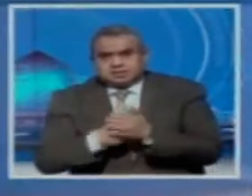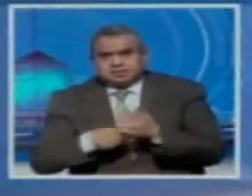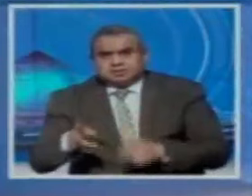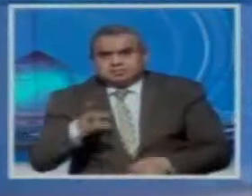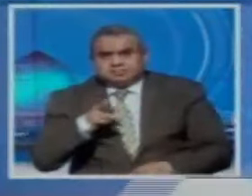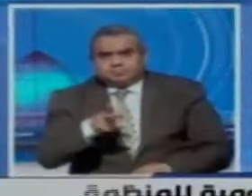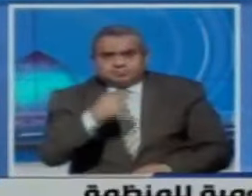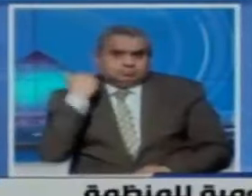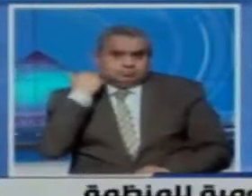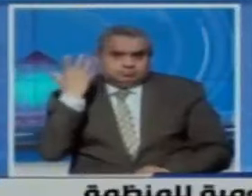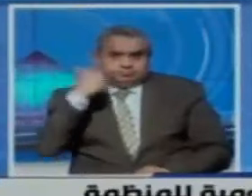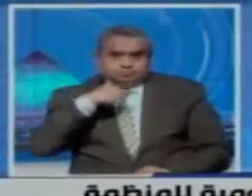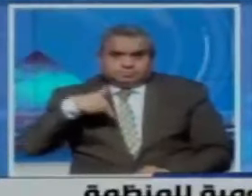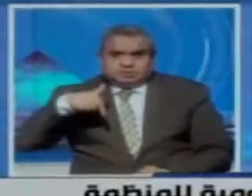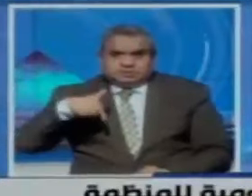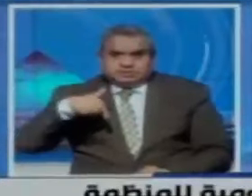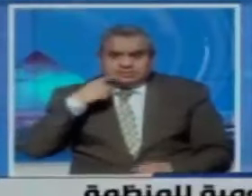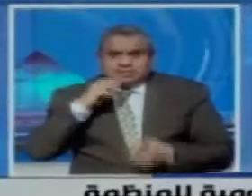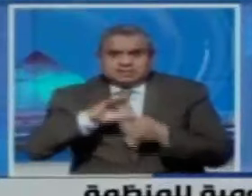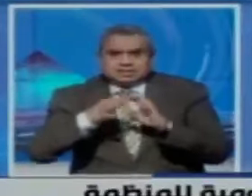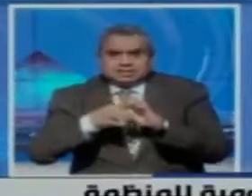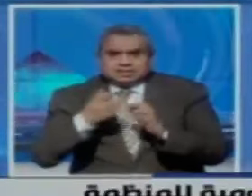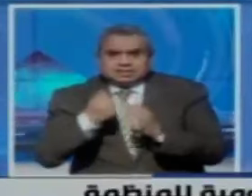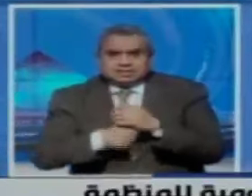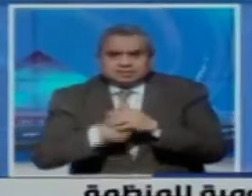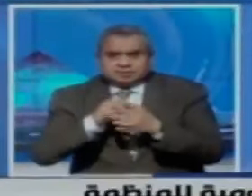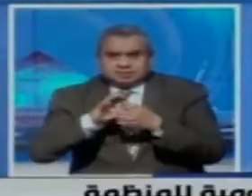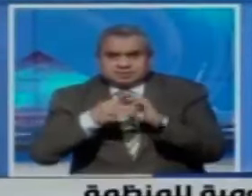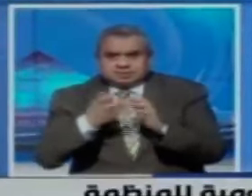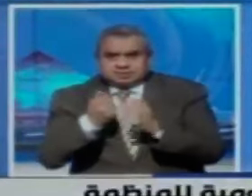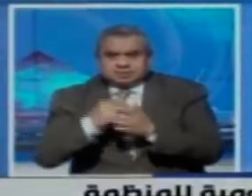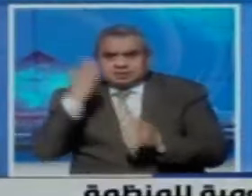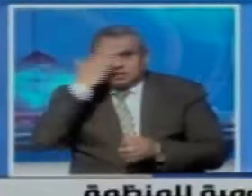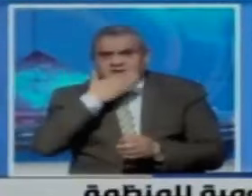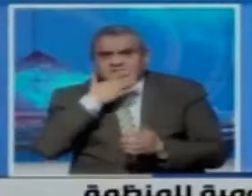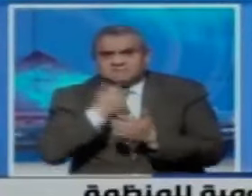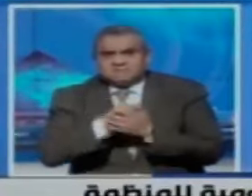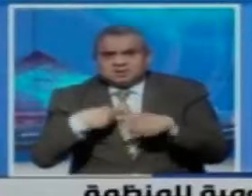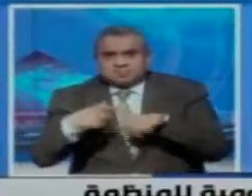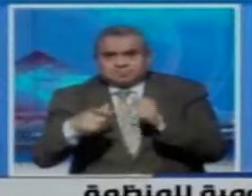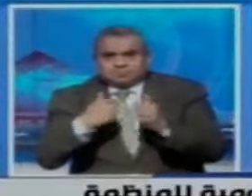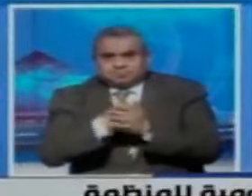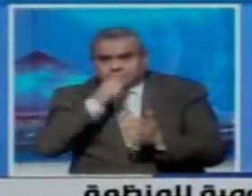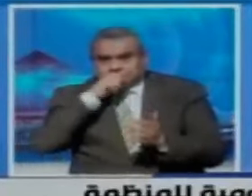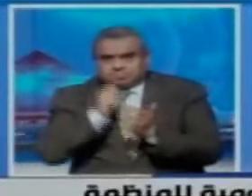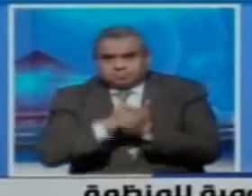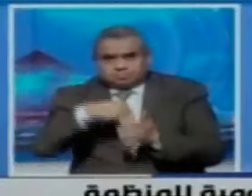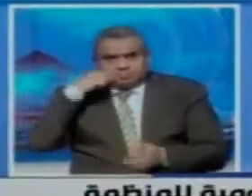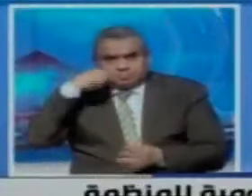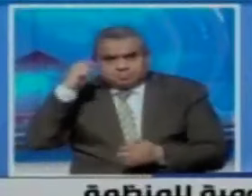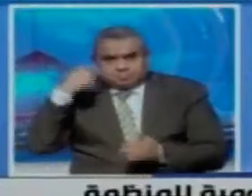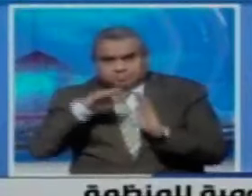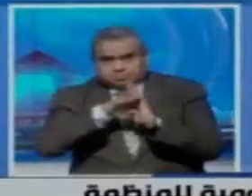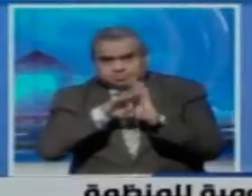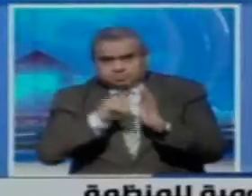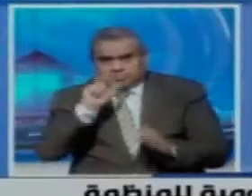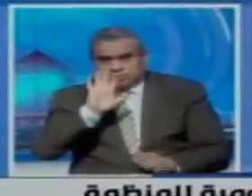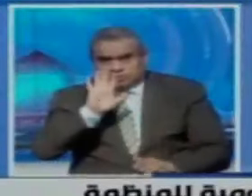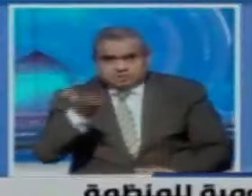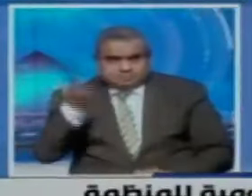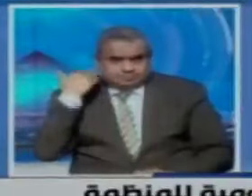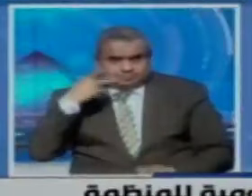افتتح فعاليات الدورة 6 للجمعية العمومية للمنظمة الإفريقية للمترولوجيا، حيث كانت الوزارة قد نظمت في